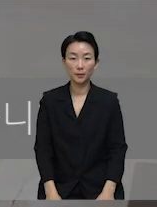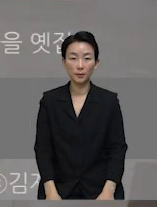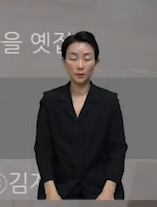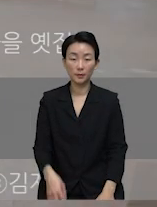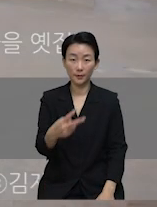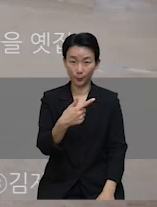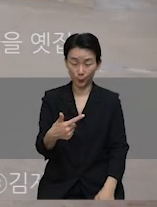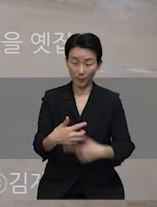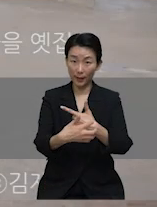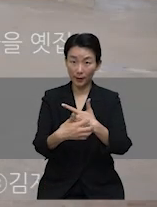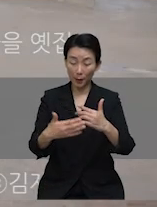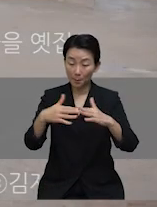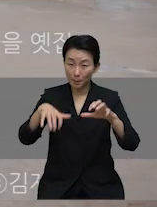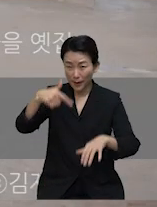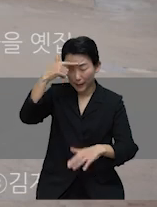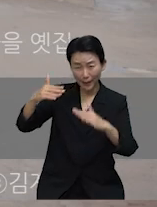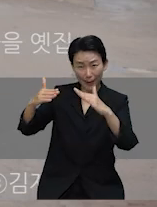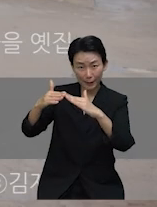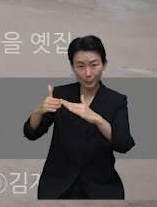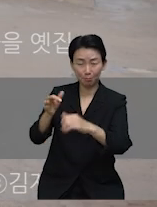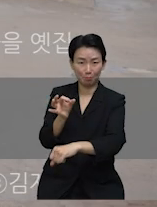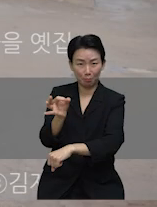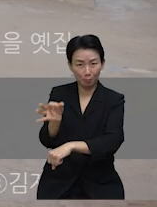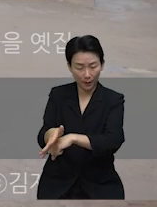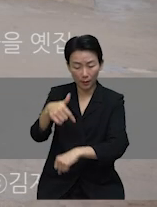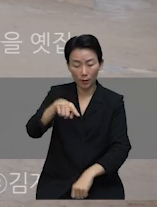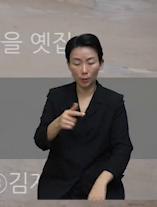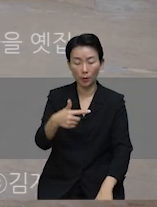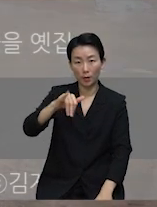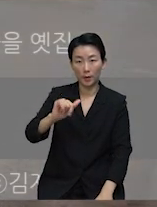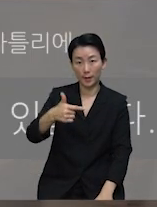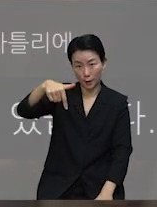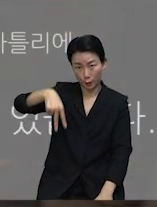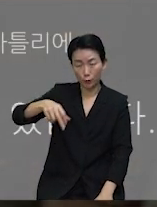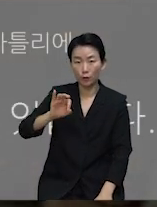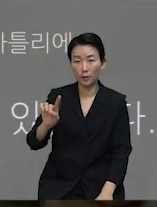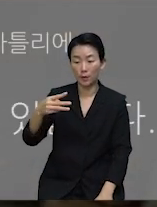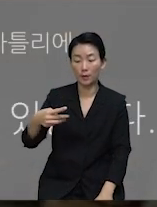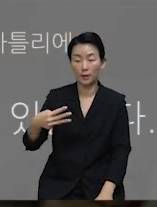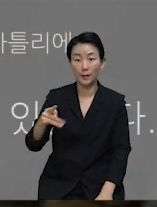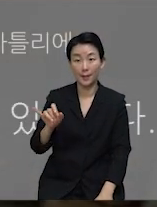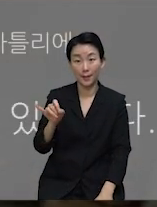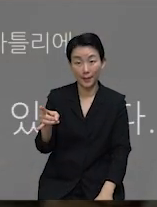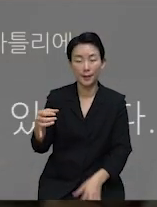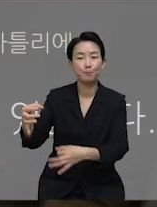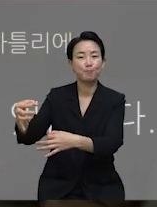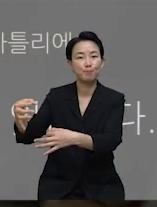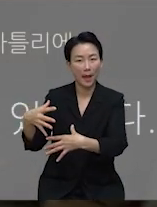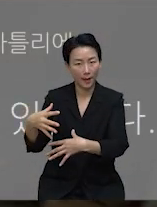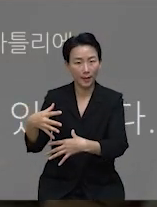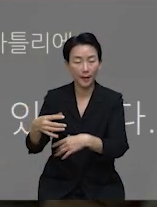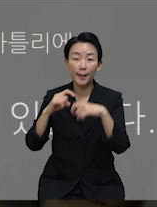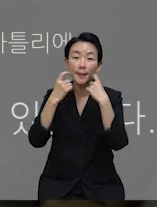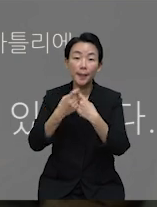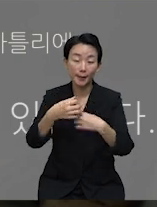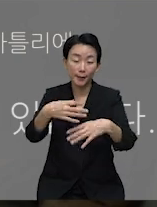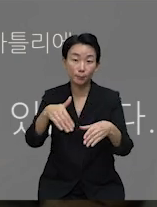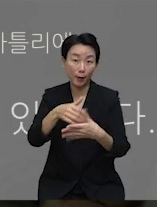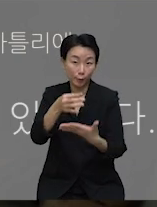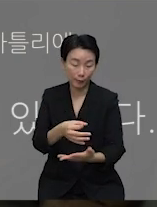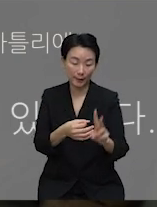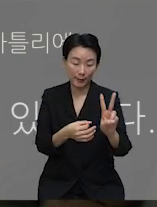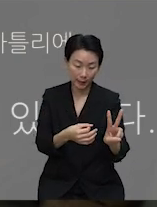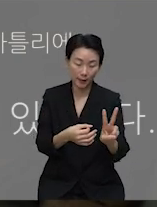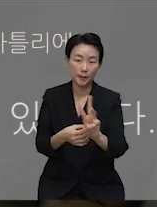시작되었습니다. 2006년에는 나주 도래마을 옛집을 매입하고 권진규 아틀리에를 기증받아 각각